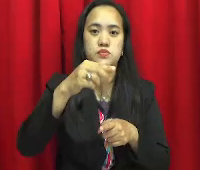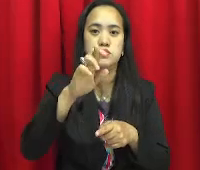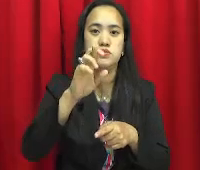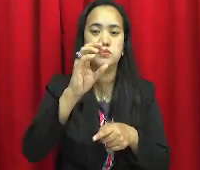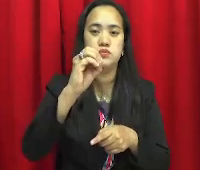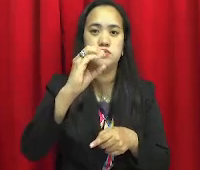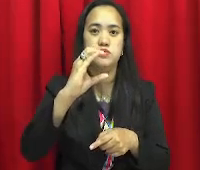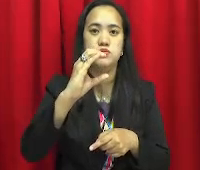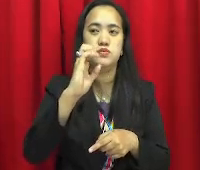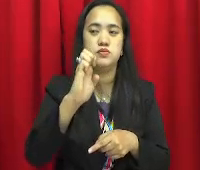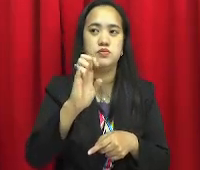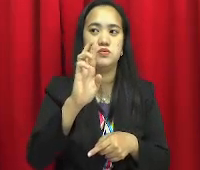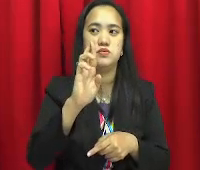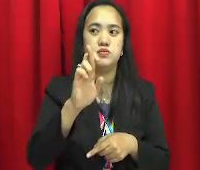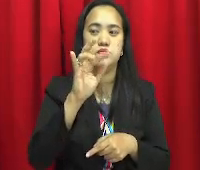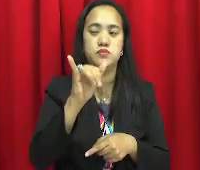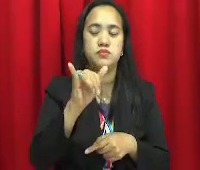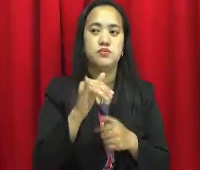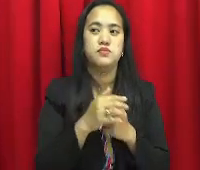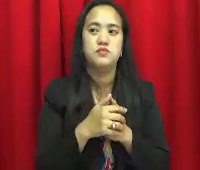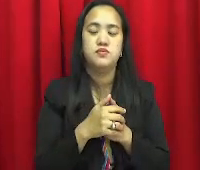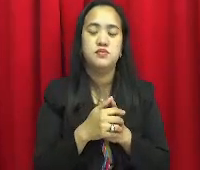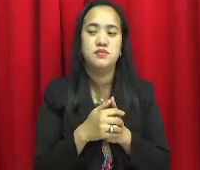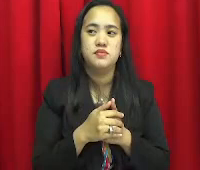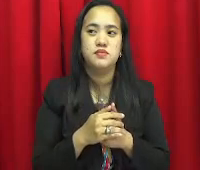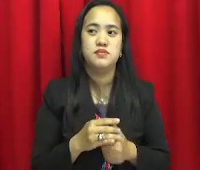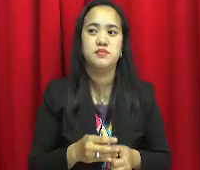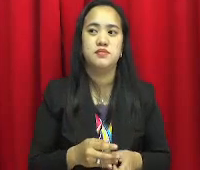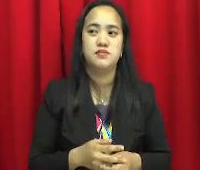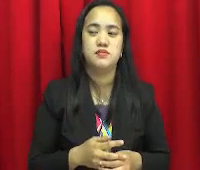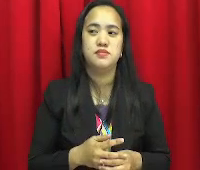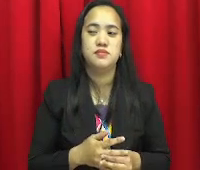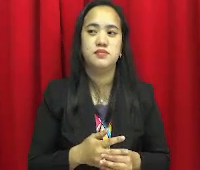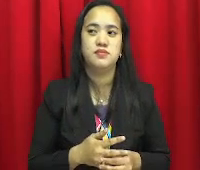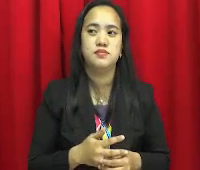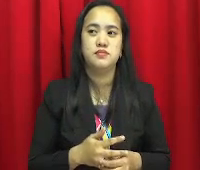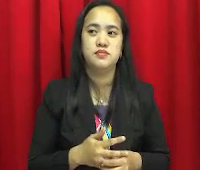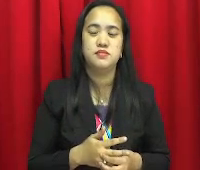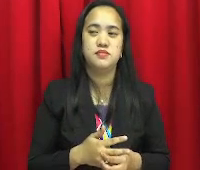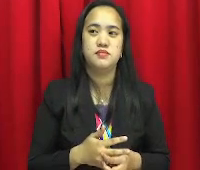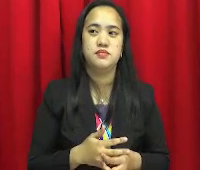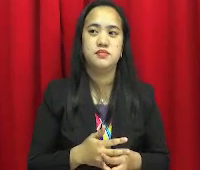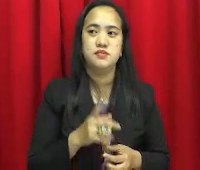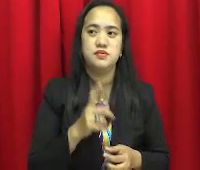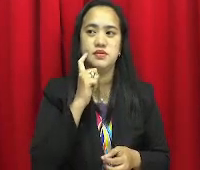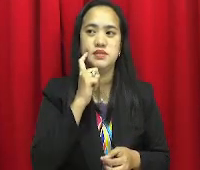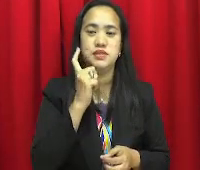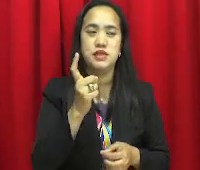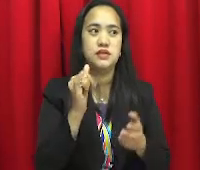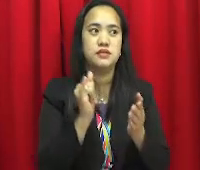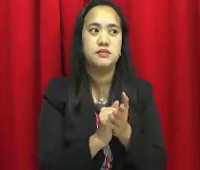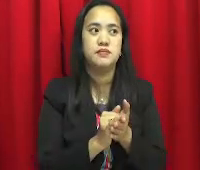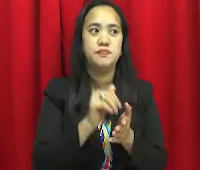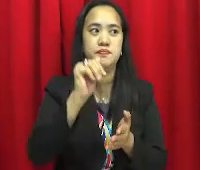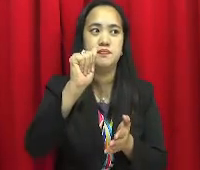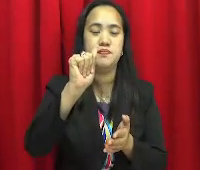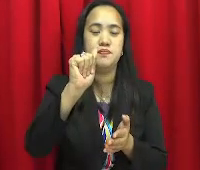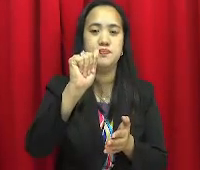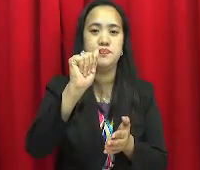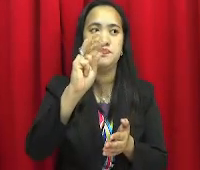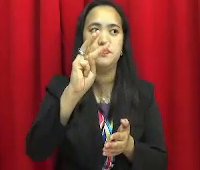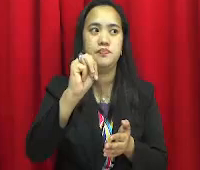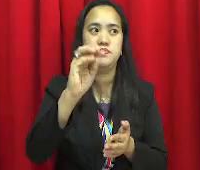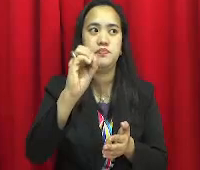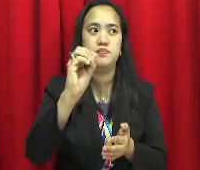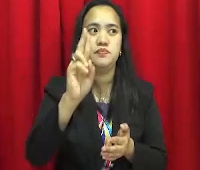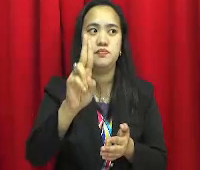ko. Okay. Ayun, saka naman niya ipapadala. Yung halimbawa, nagsabi ka ng amount, yun lang talaga o may sobra.